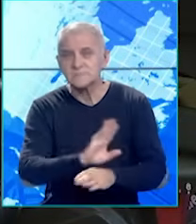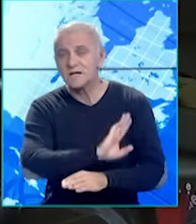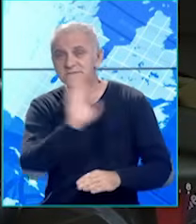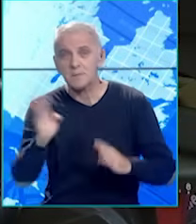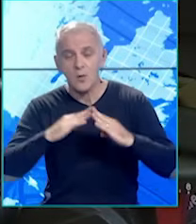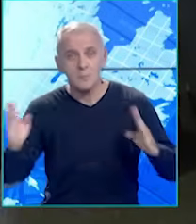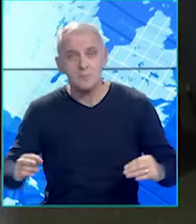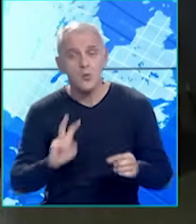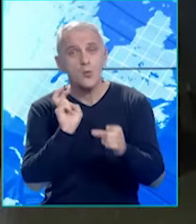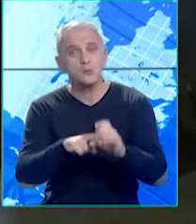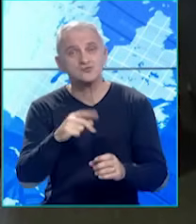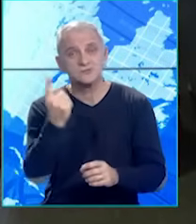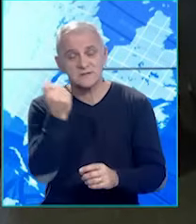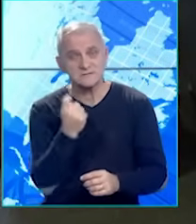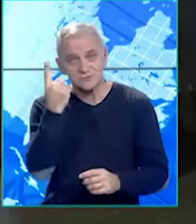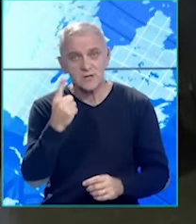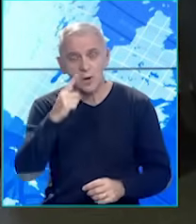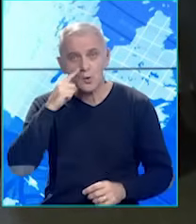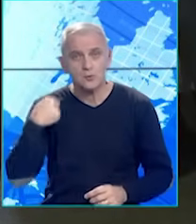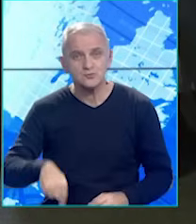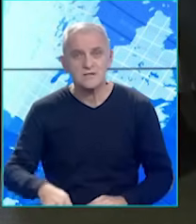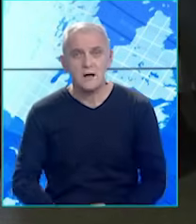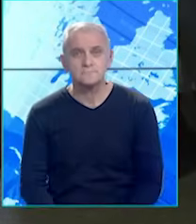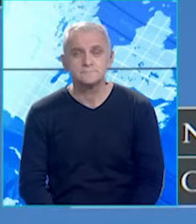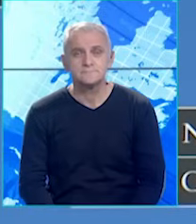Zapadnom Balkanu, uključujući i iz Rusije.